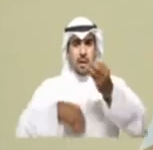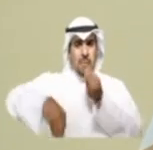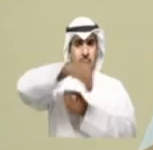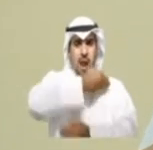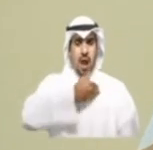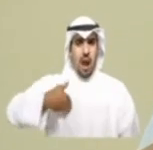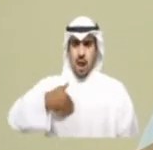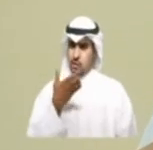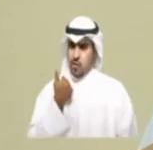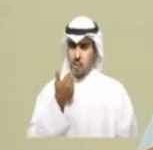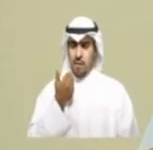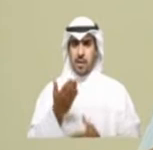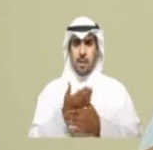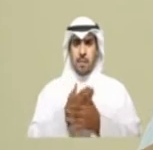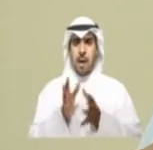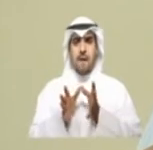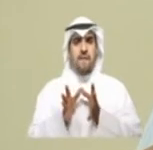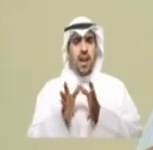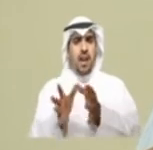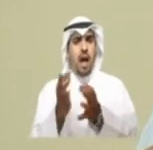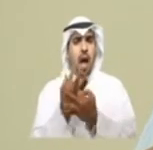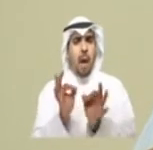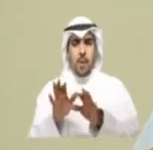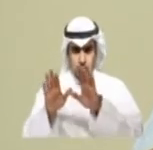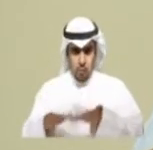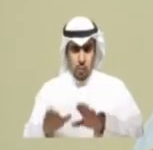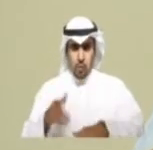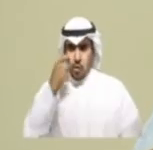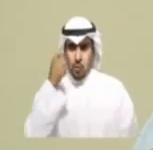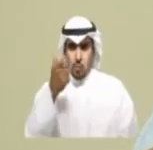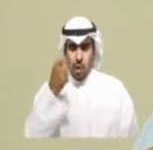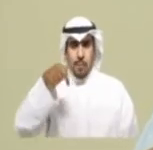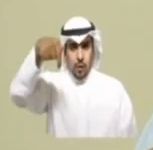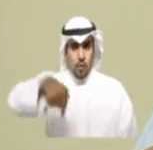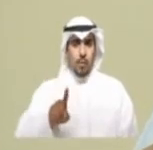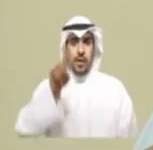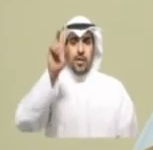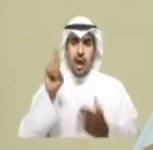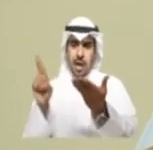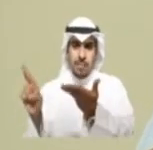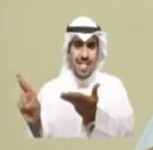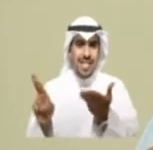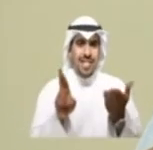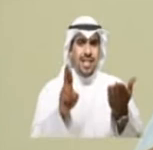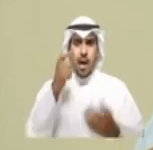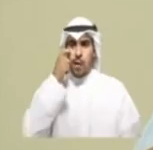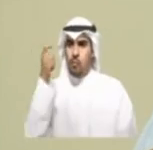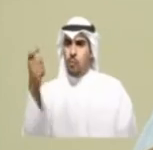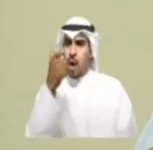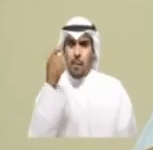موجودة ومتواجدين فيما بين الحجاج، وسنقوم بزيارة الحجاج بعد قليل وتم الاتصال